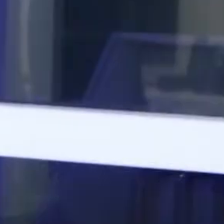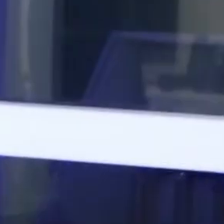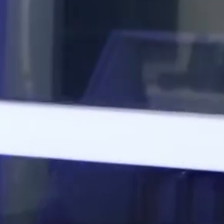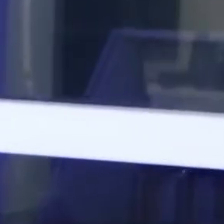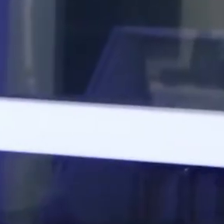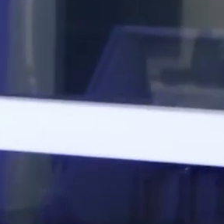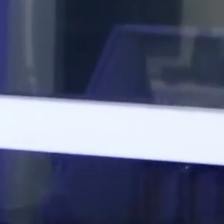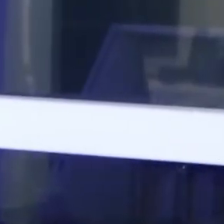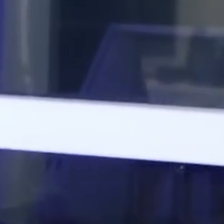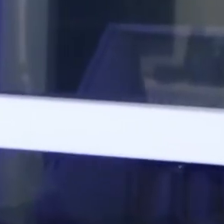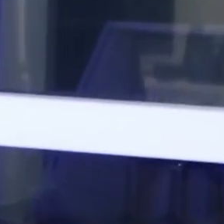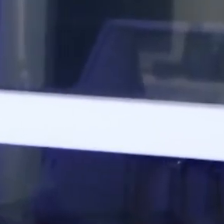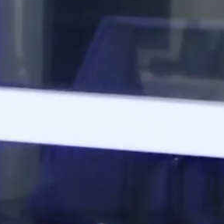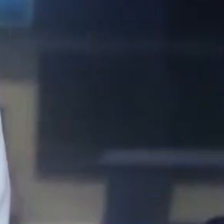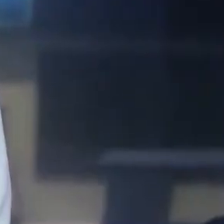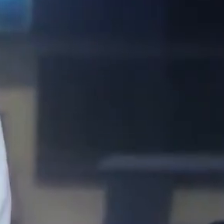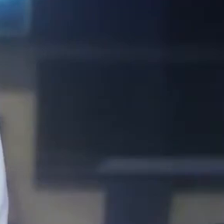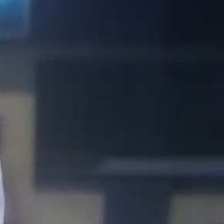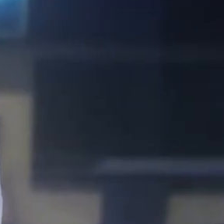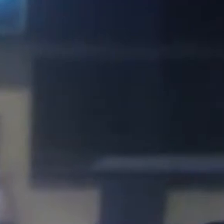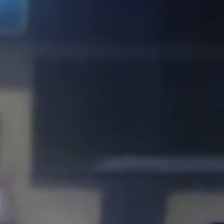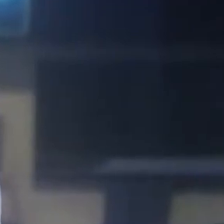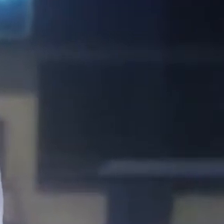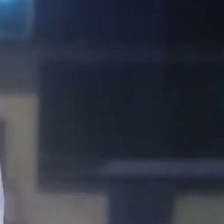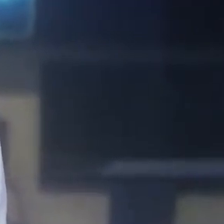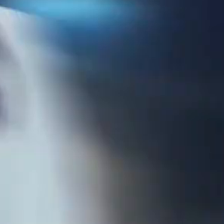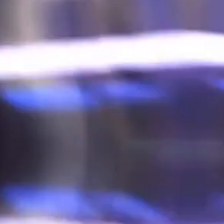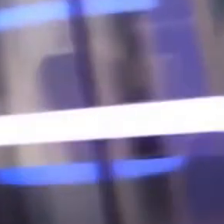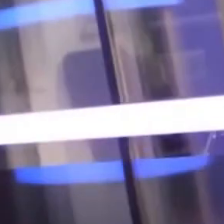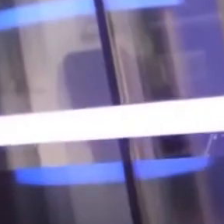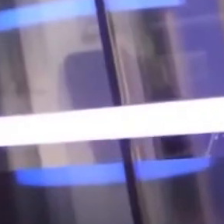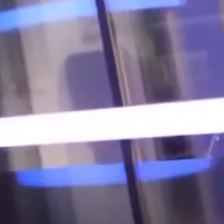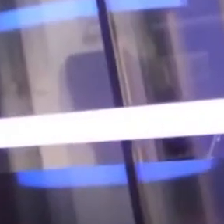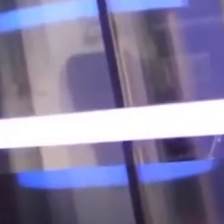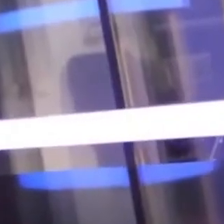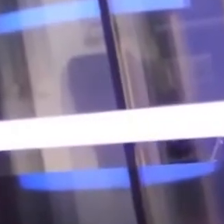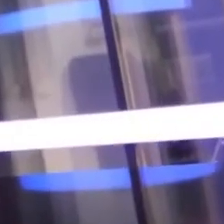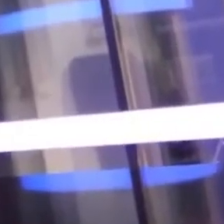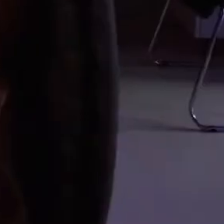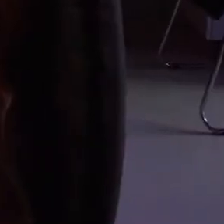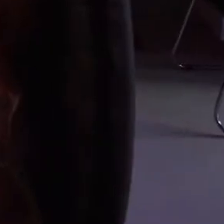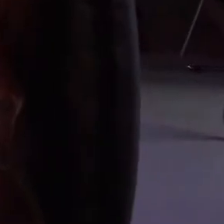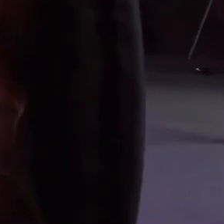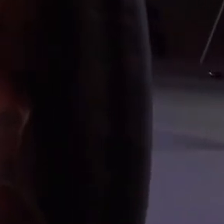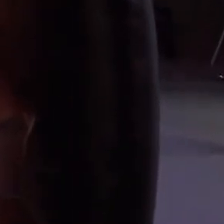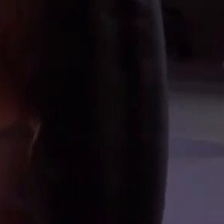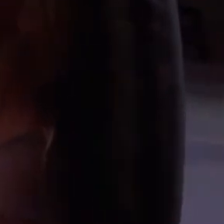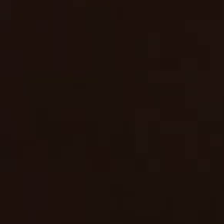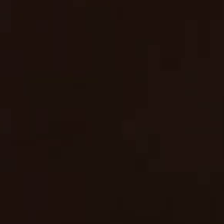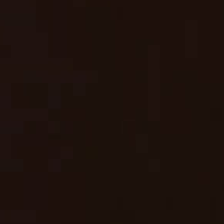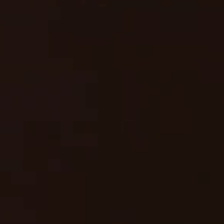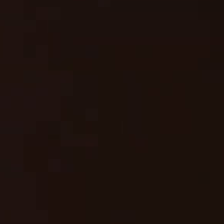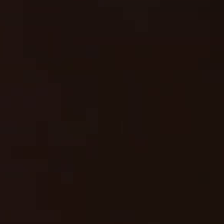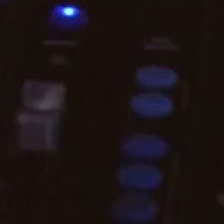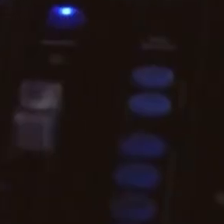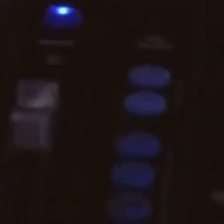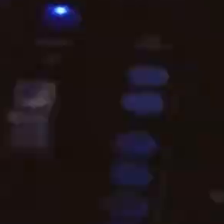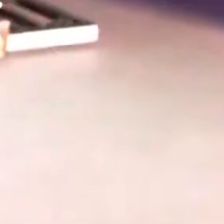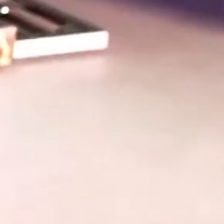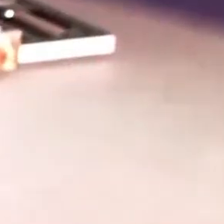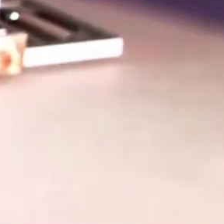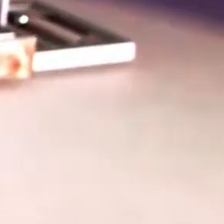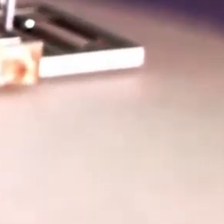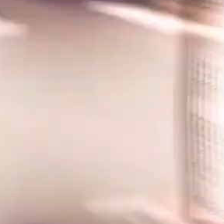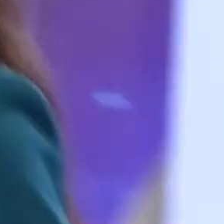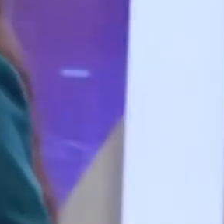întrebările adunate Peste zi iar tu îi faci concluzii Iar Duminică la ora 19:00 îți oferim o analiza a celor mai